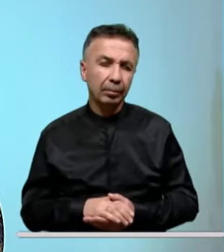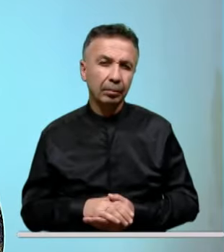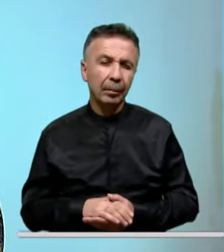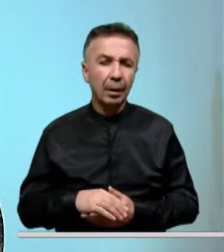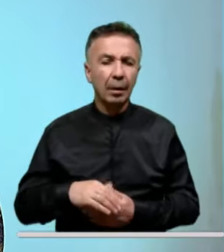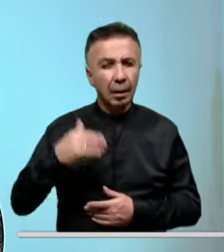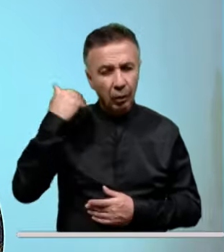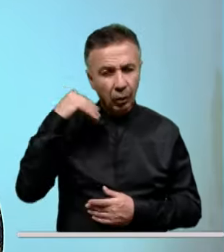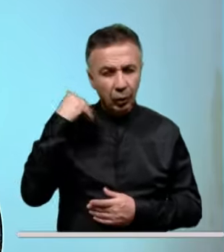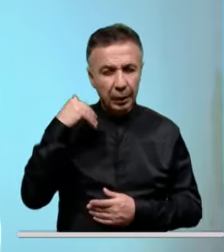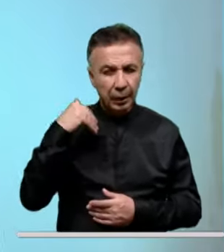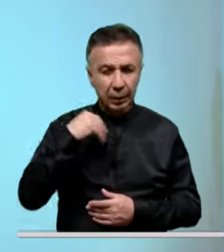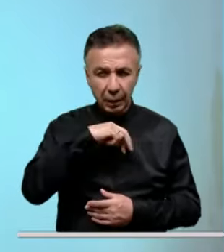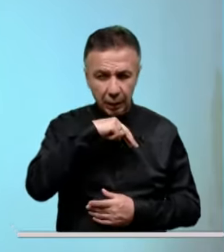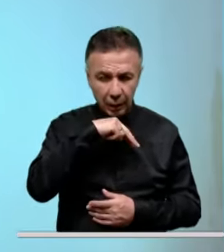küçükbaş hayvanlardan,